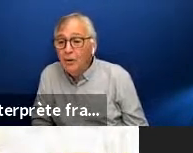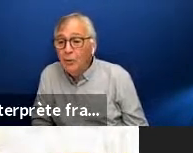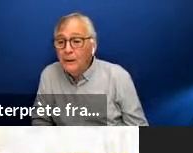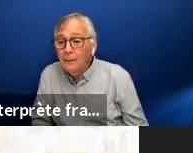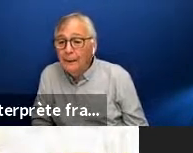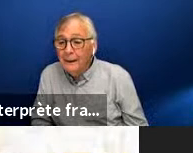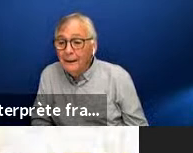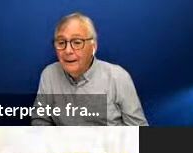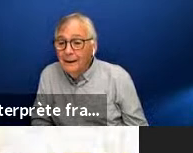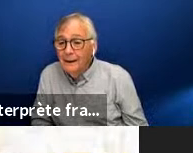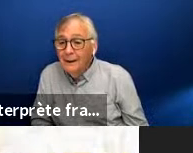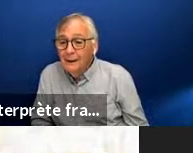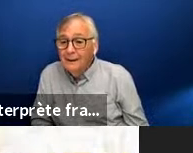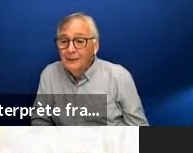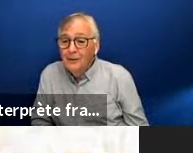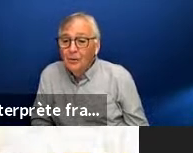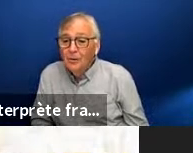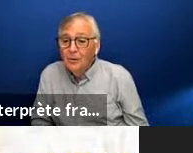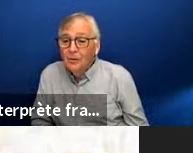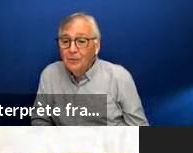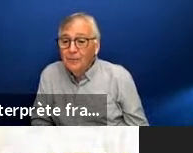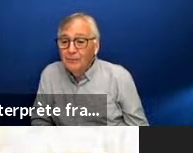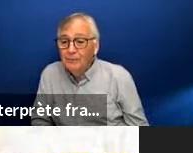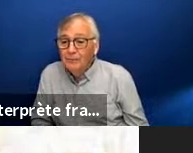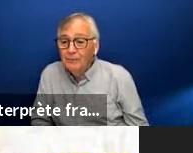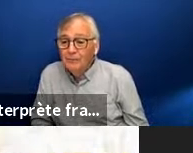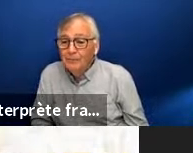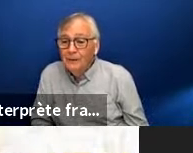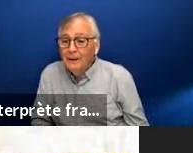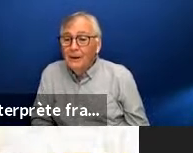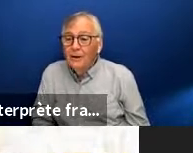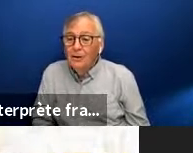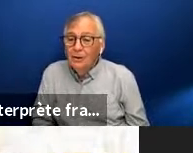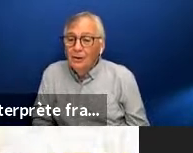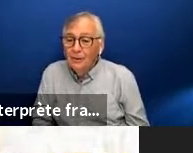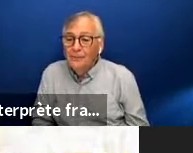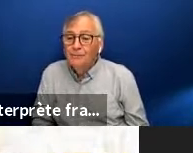pas encore au Québec. Donc,